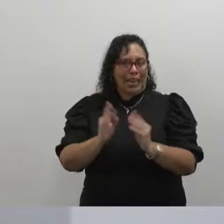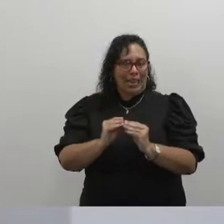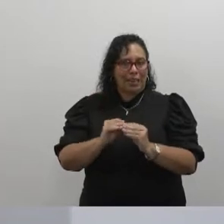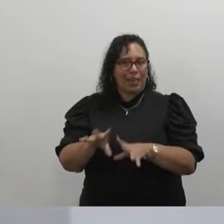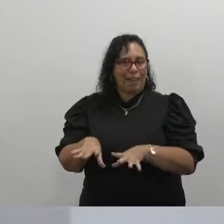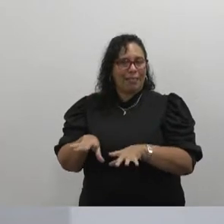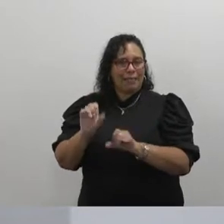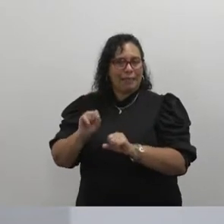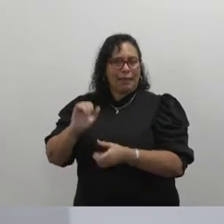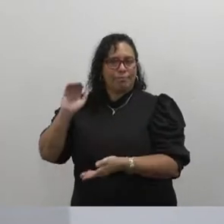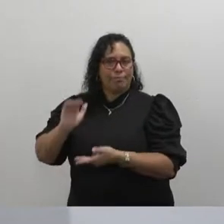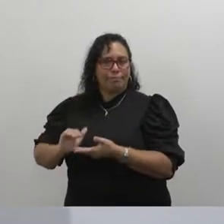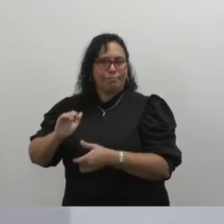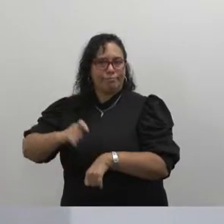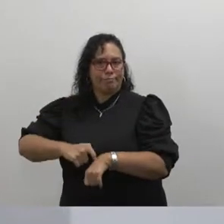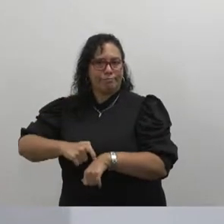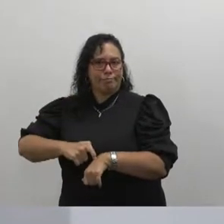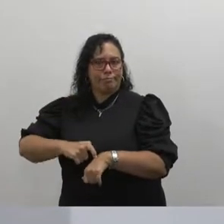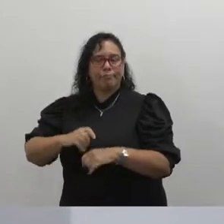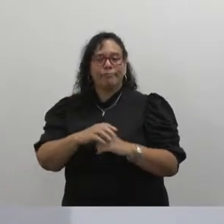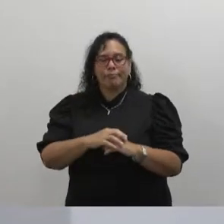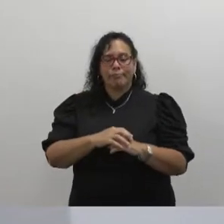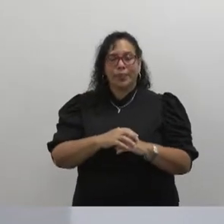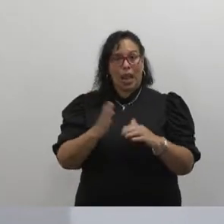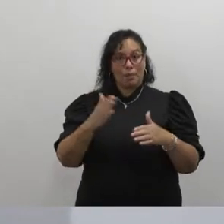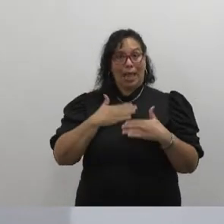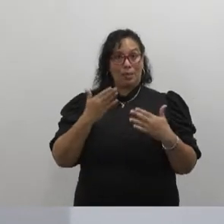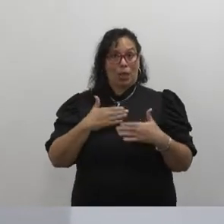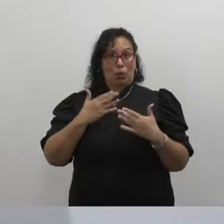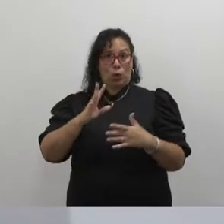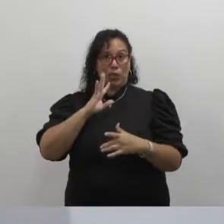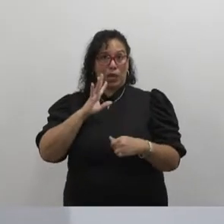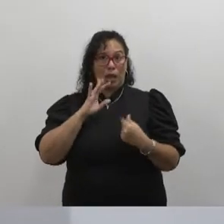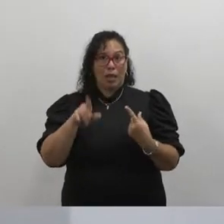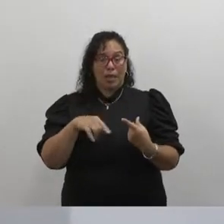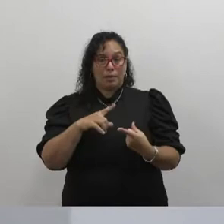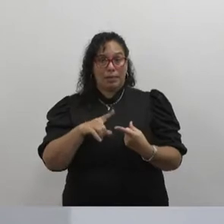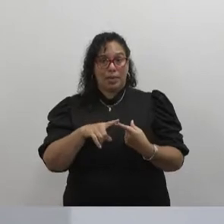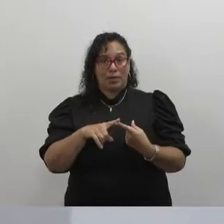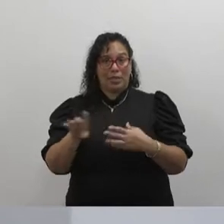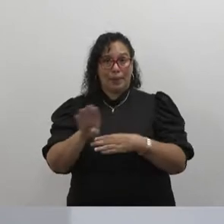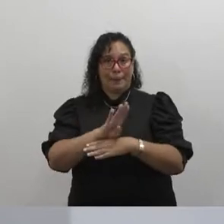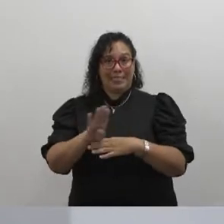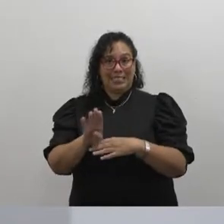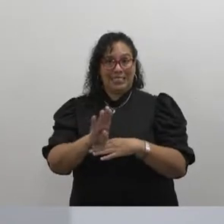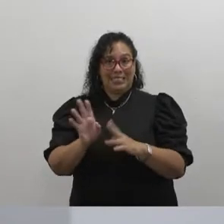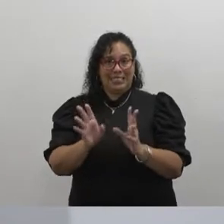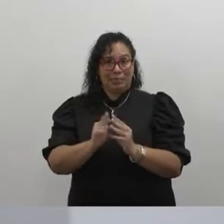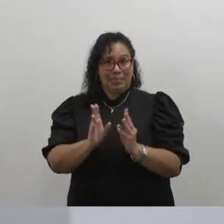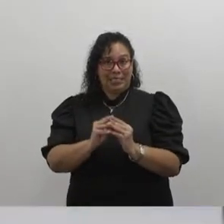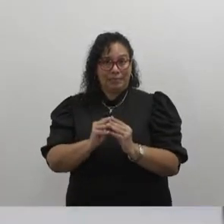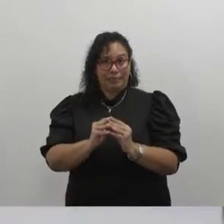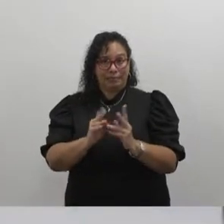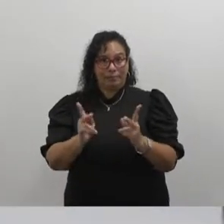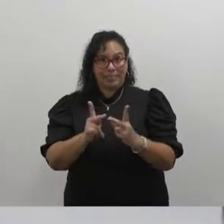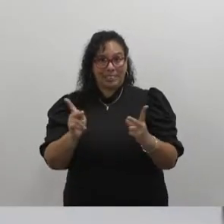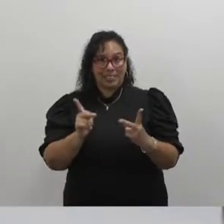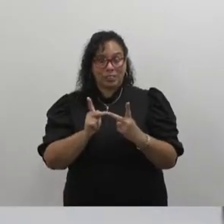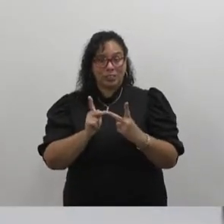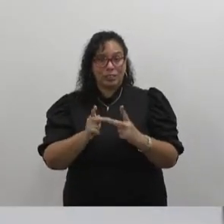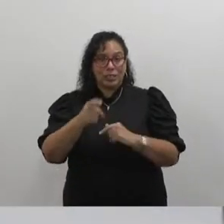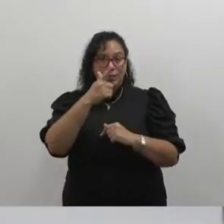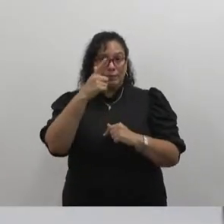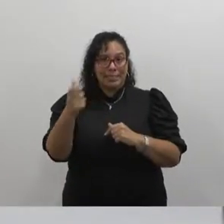này mui này tu nè ti được bỏ nè thằng học kia chia xem chắc bộ nông bà tôi cả sực xá vì chúng muốn